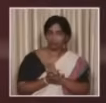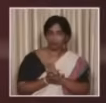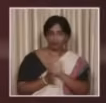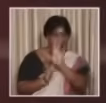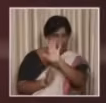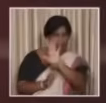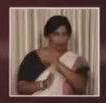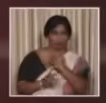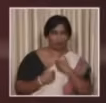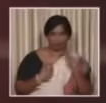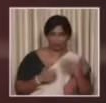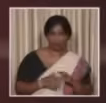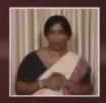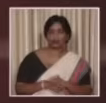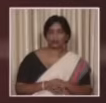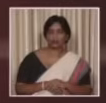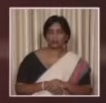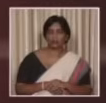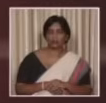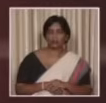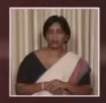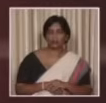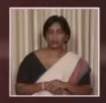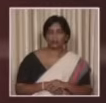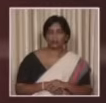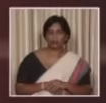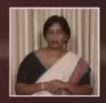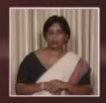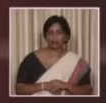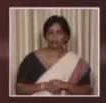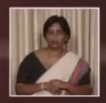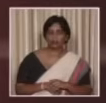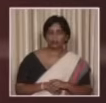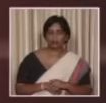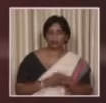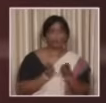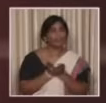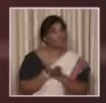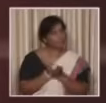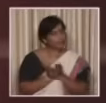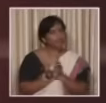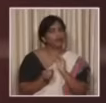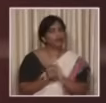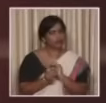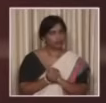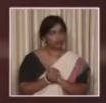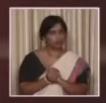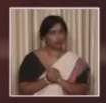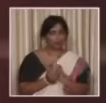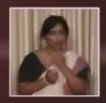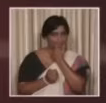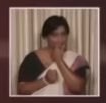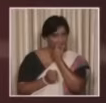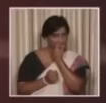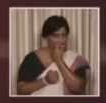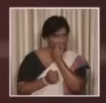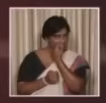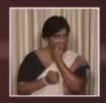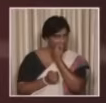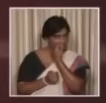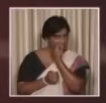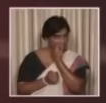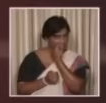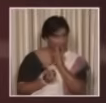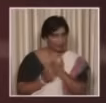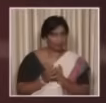කිව වෙනකම් ගරු කතානායකතුමනි මේ බෑ විනය රකින්න විනය රකින්න දෙකෙනෙක්